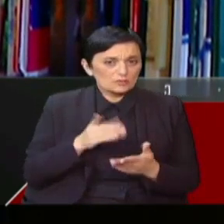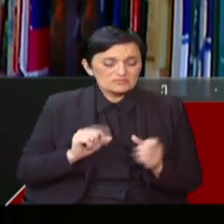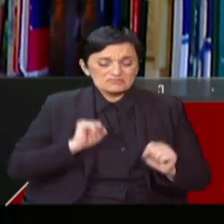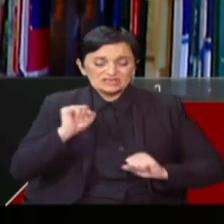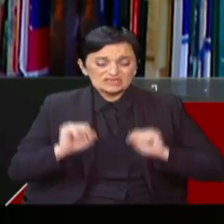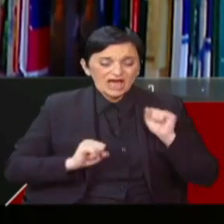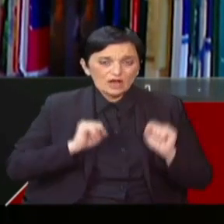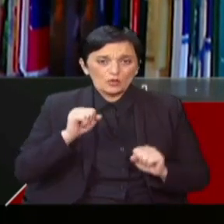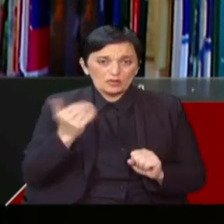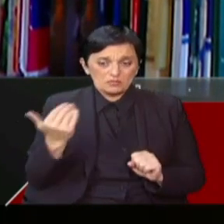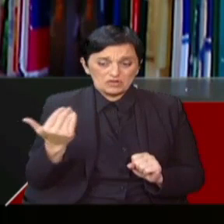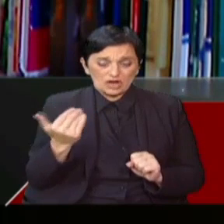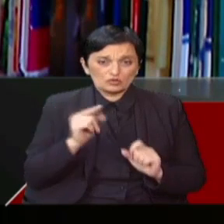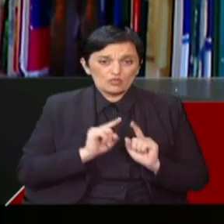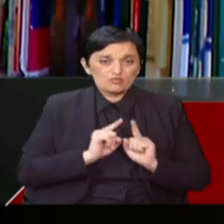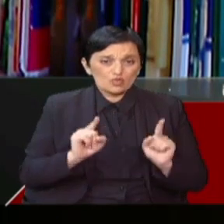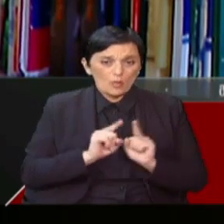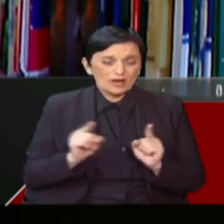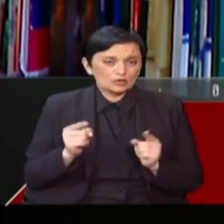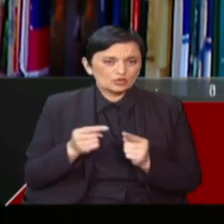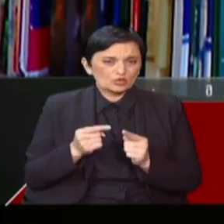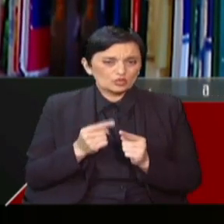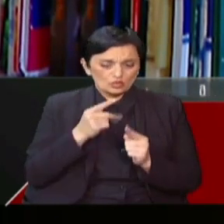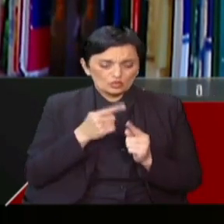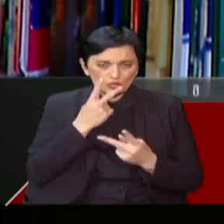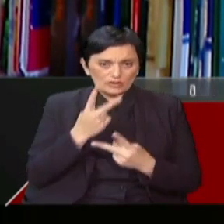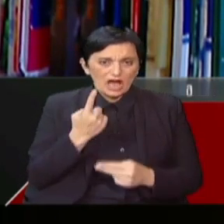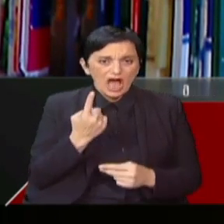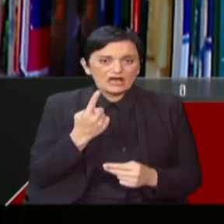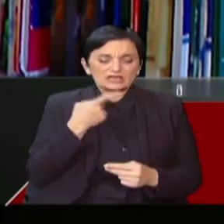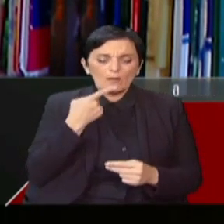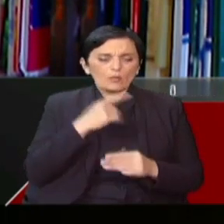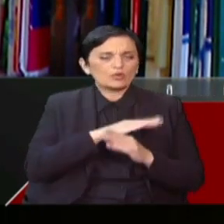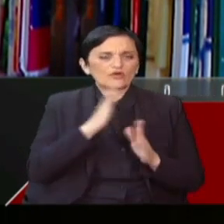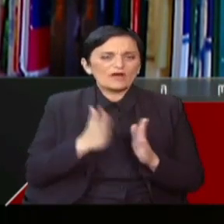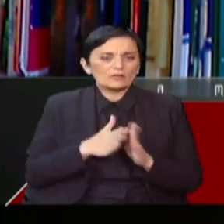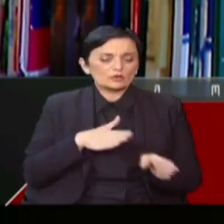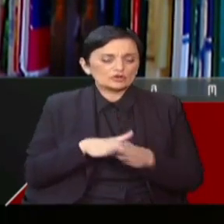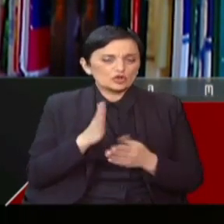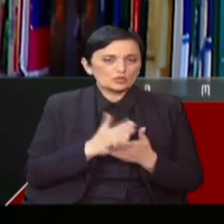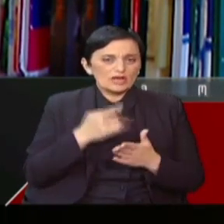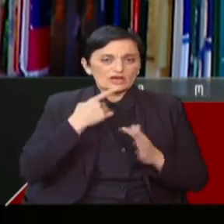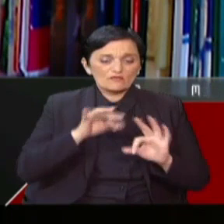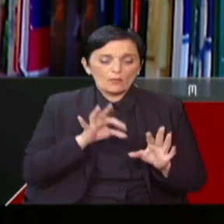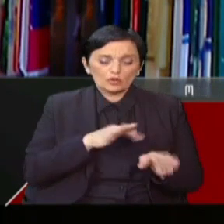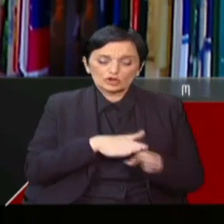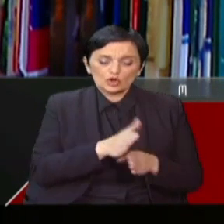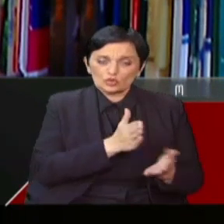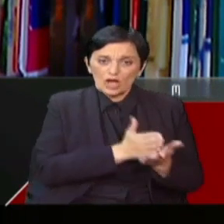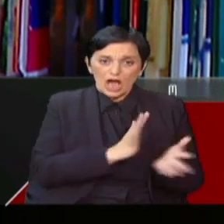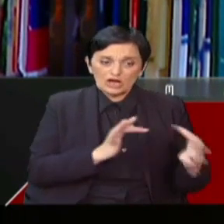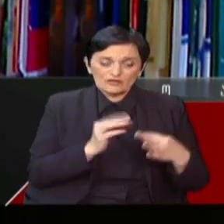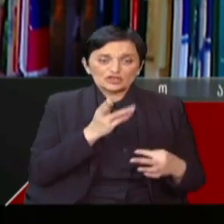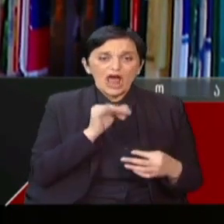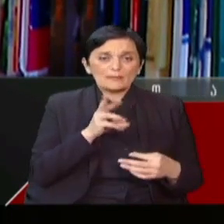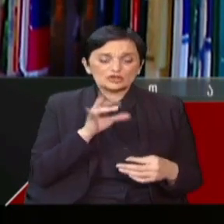ცდელობებისა, რასაც ჩვენ მათი მხრიდან პროპაგანდის კუთხით უყურებთ. ერთი არის, რომ ამბობენ, რომ ყველაფერი შესრულებულია და გვეუბნებიან, რომ არ არის შესრულებული. ეს შალმე